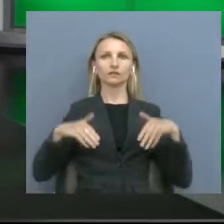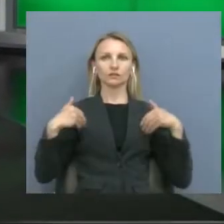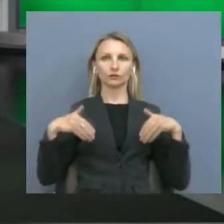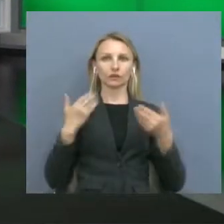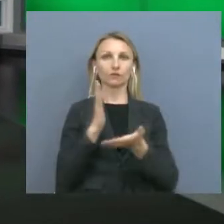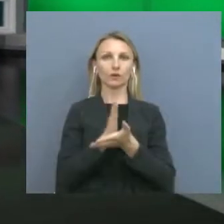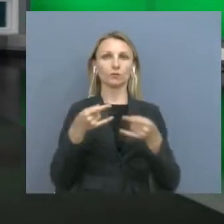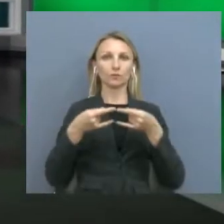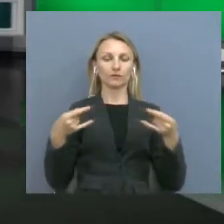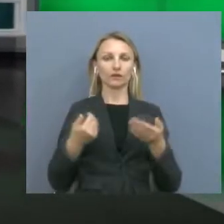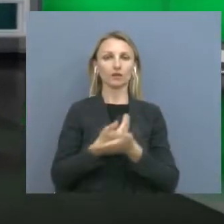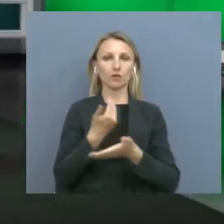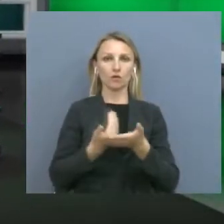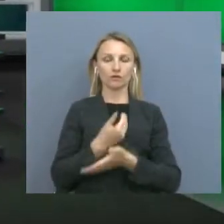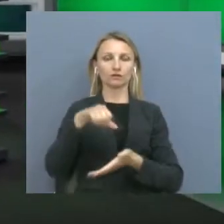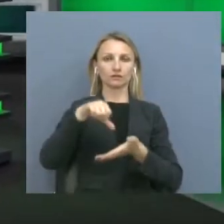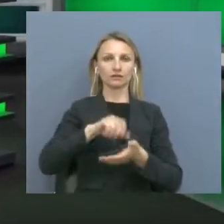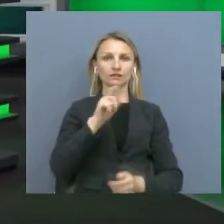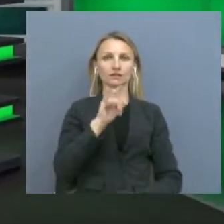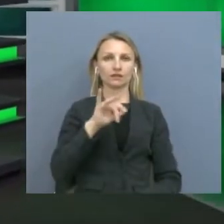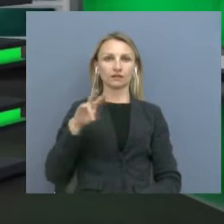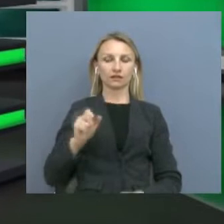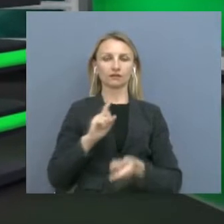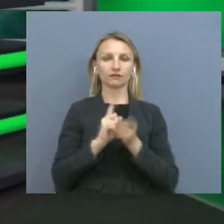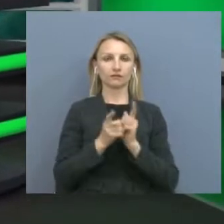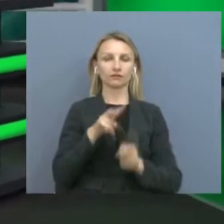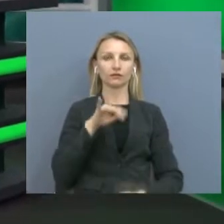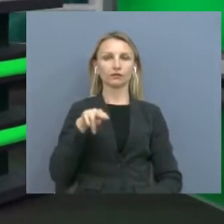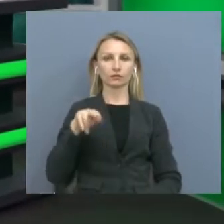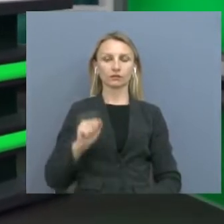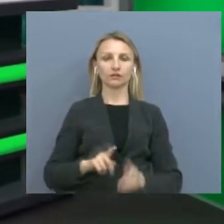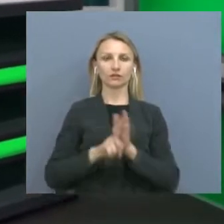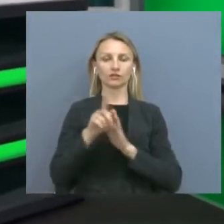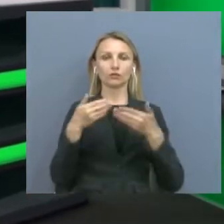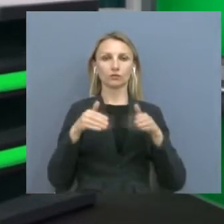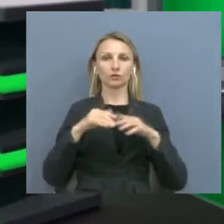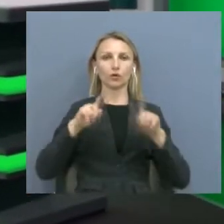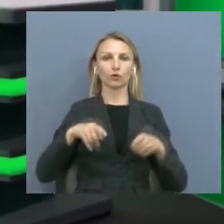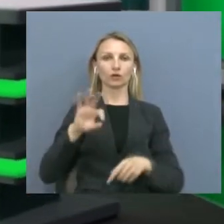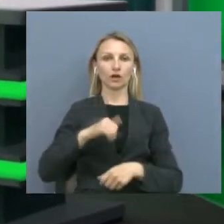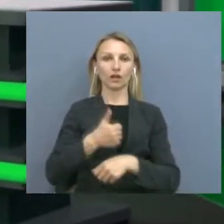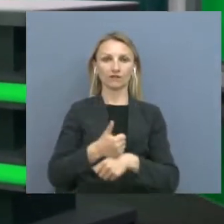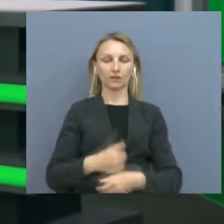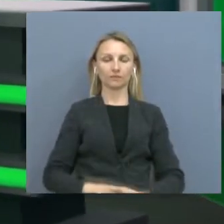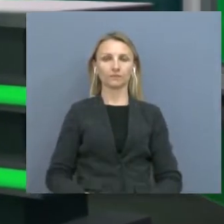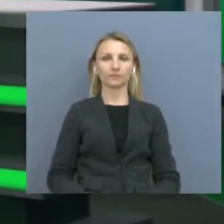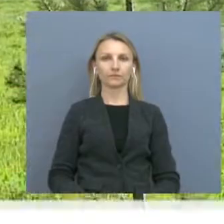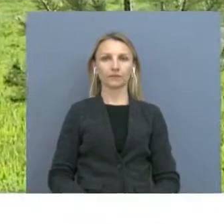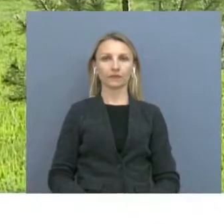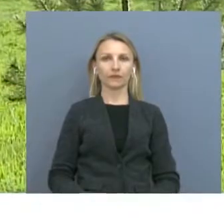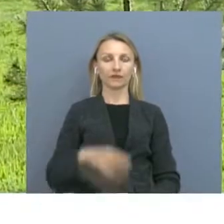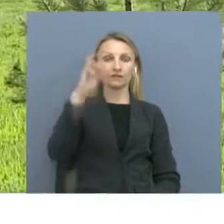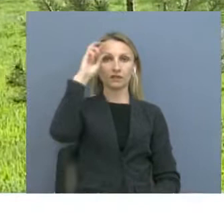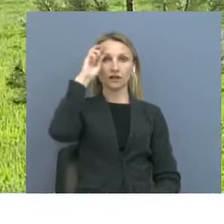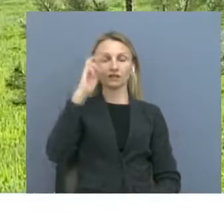Здравствуйте, в эфире новости на телеканале Кокше, в студии Зарина Дюсикеева, сурдоперевод Людмилы Изотовой. И к началу выпуска коротко о главном. В